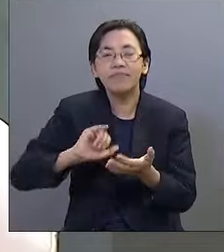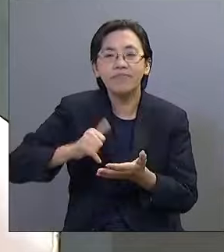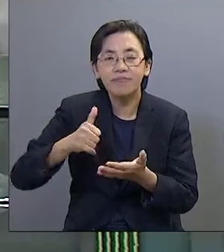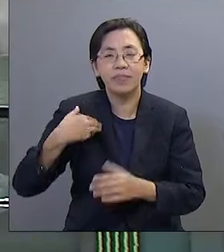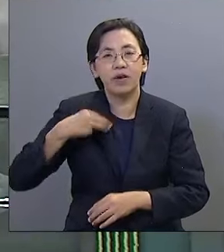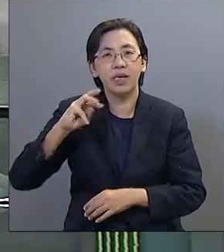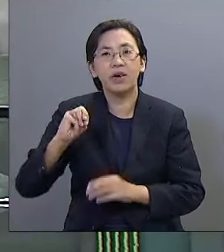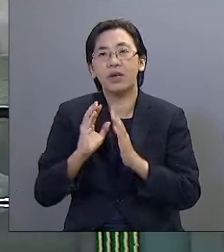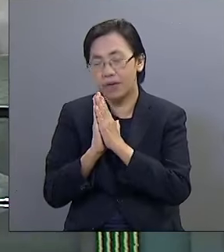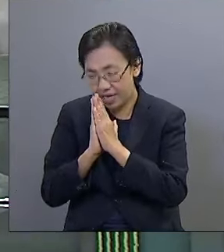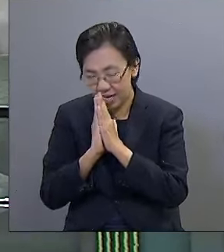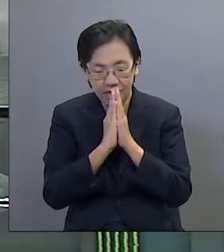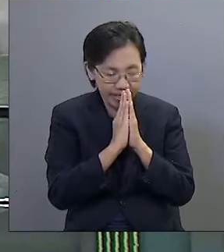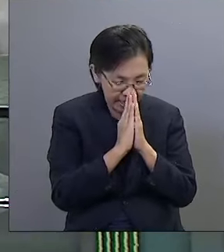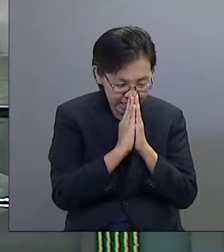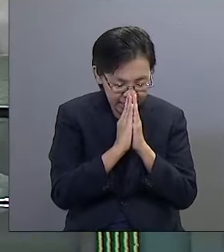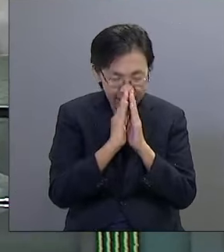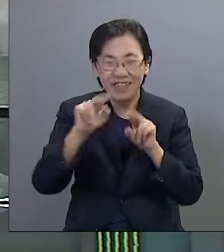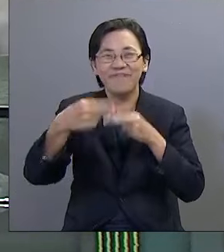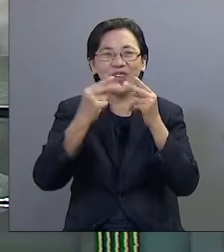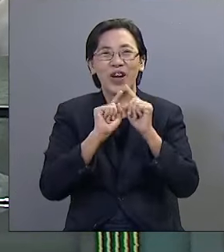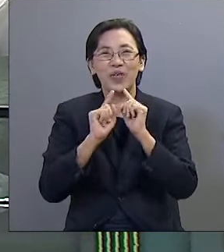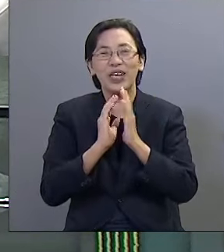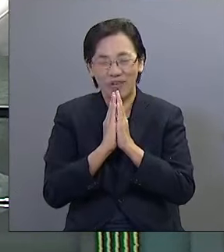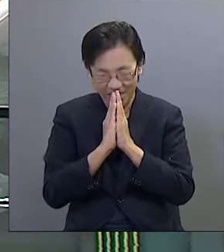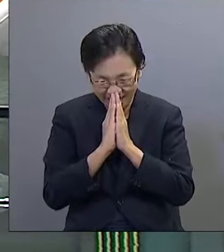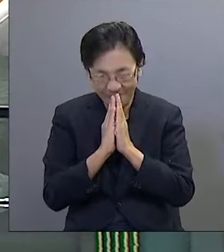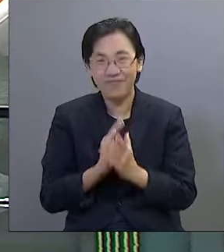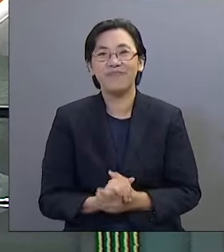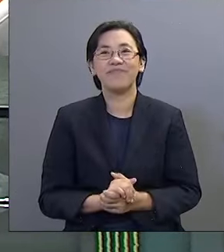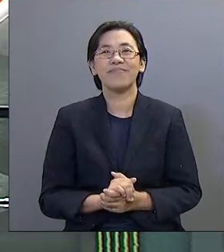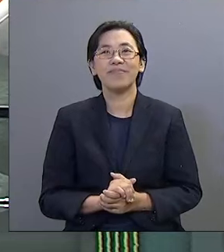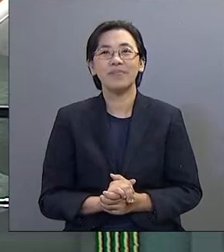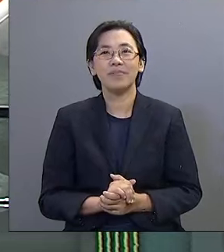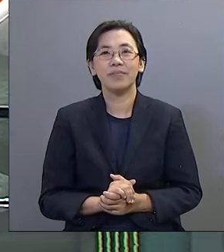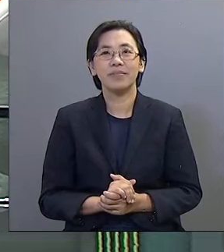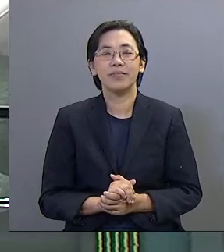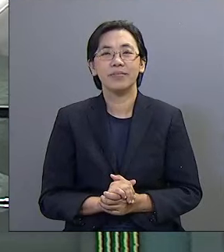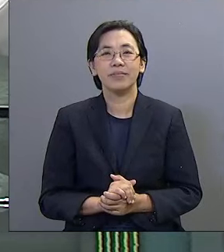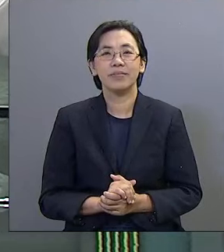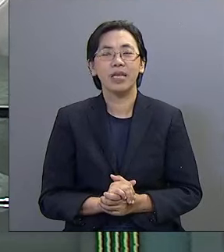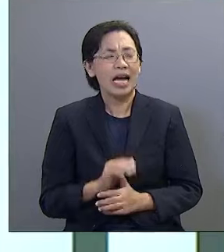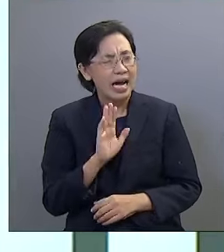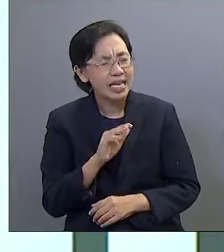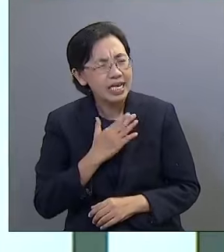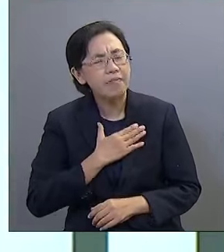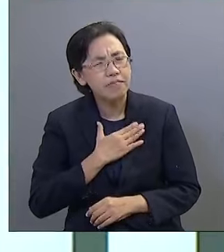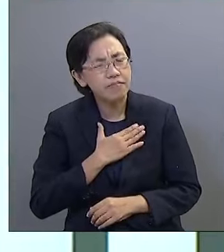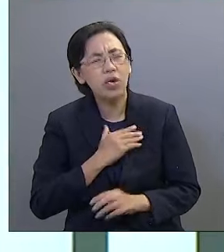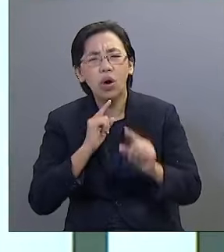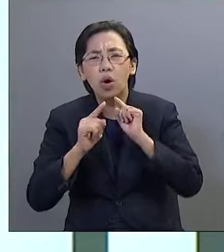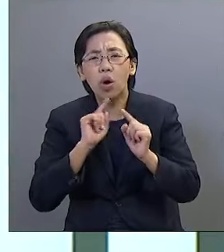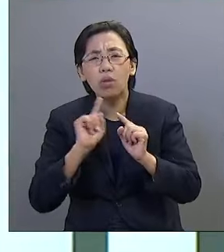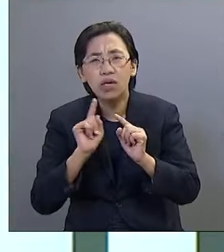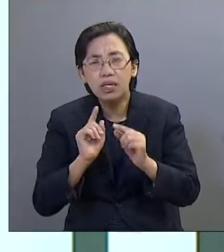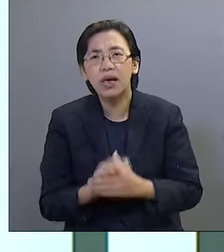วัสดีค่ะอาจารย์ป๊อปค่ะ อาจารย์ป๊อปสวัสดีครับ สวัสดีครับสวัสดีครับทุกท่านครับ ครับอาจารย์ป๊อปครับวันนี้เราขอพูดถึงเรื่อง